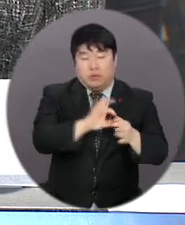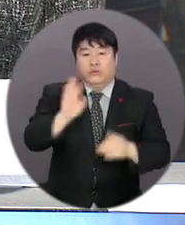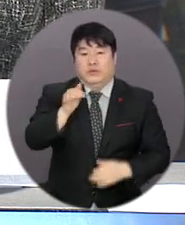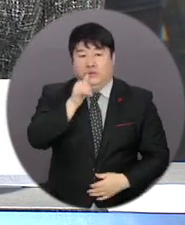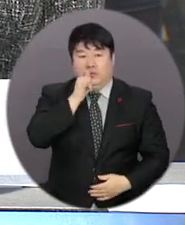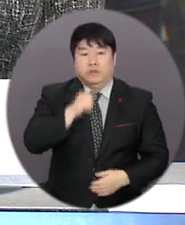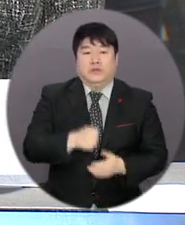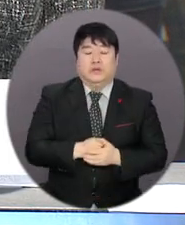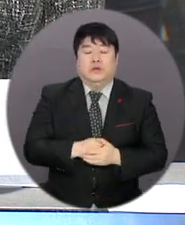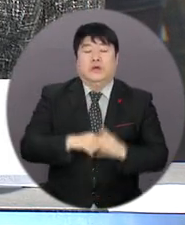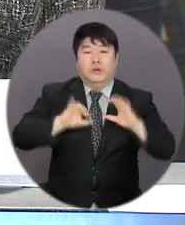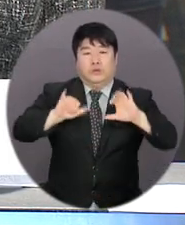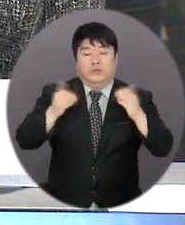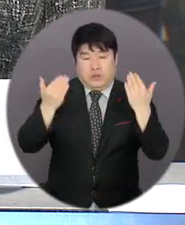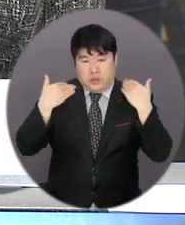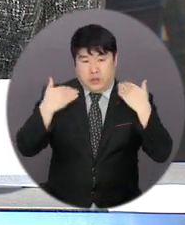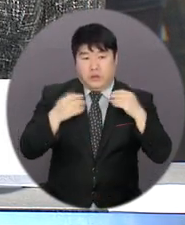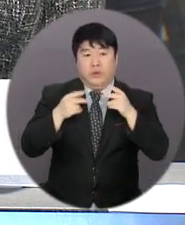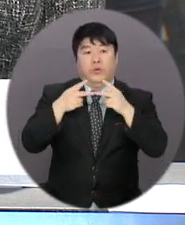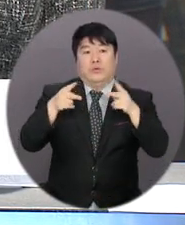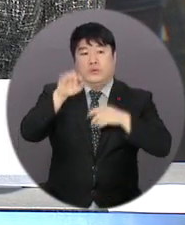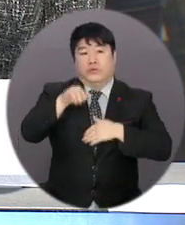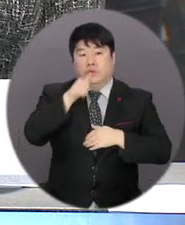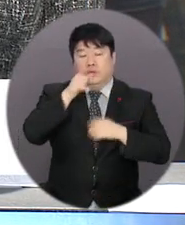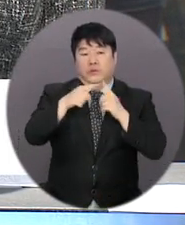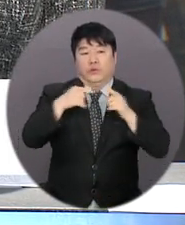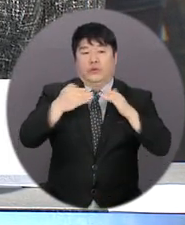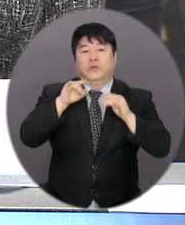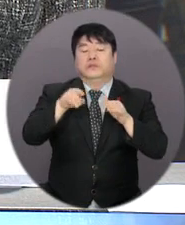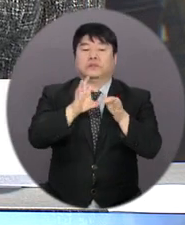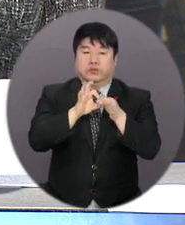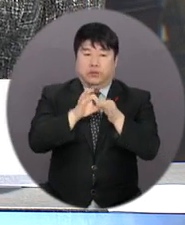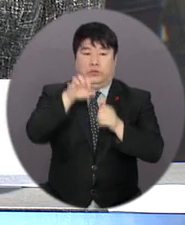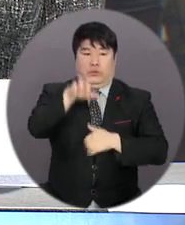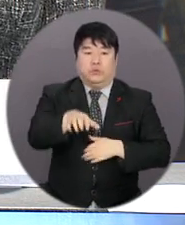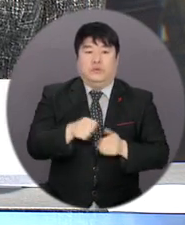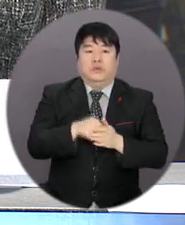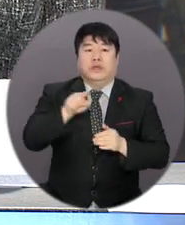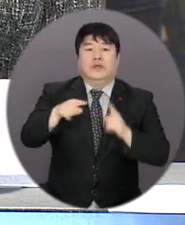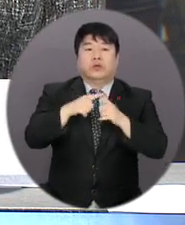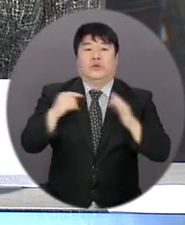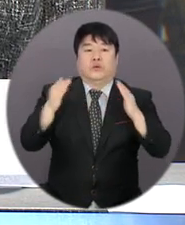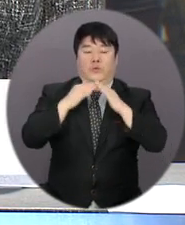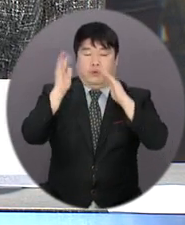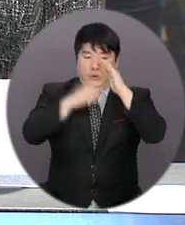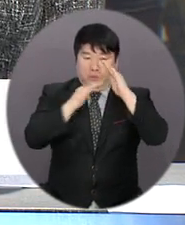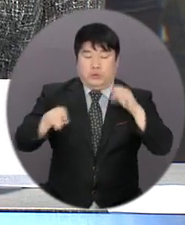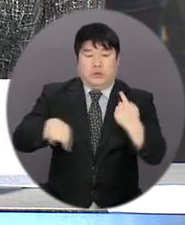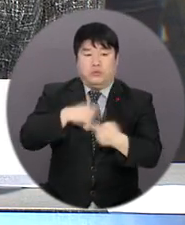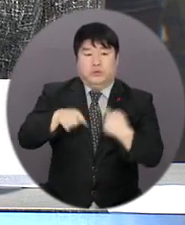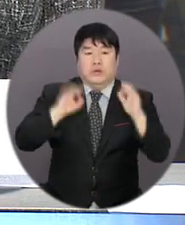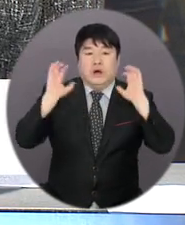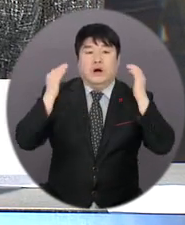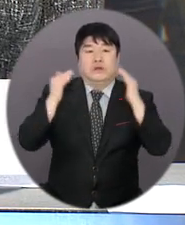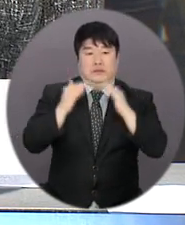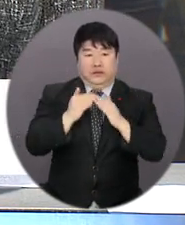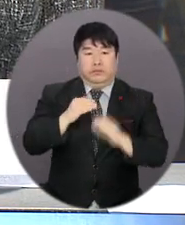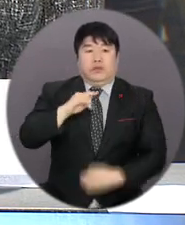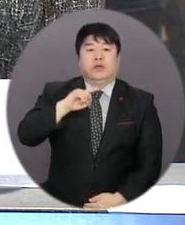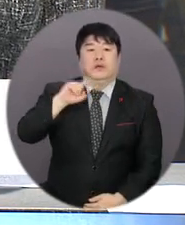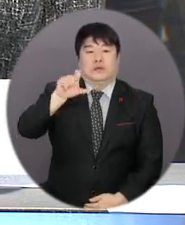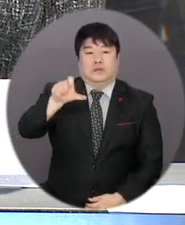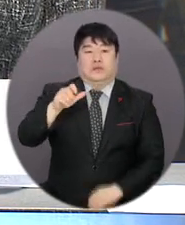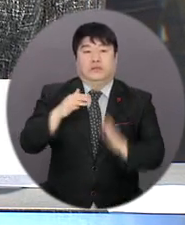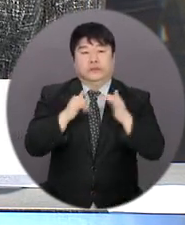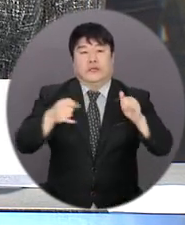이어지고 있습니다. 국제학교 위층에 있는 교회가 그 연결고리입니다. 이 교회 교인이 운영하는 어린이집에서